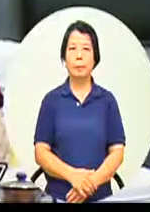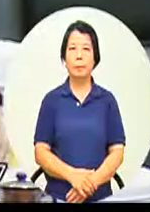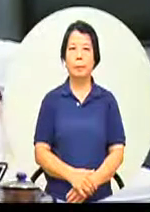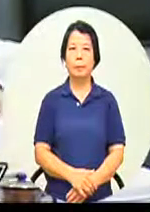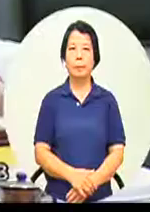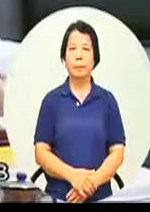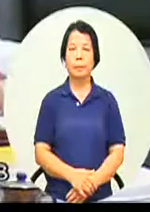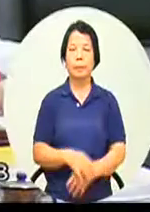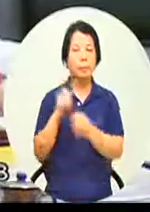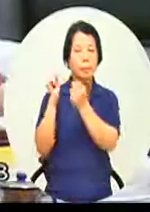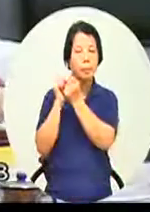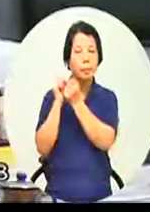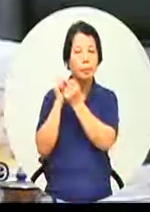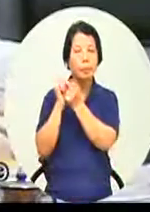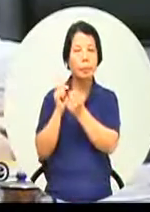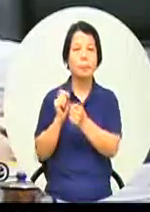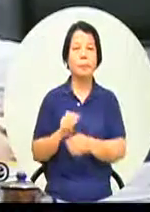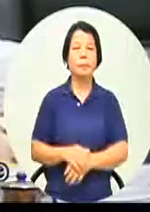0920745，你们最近搬了一个